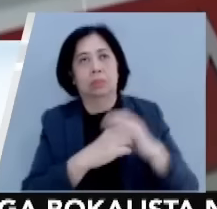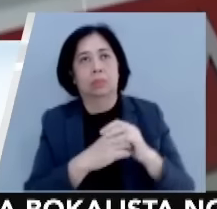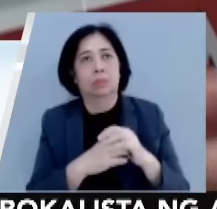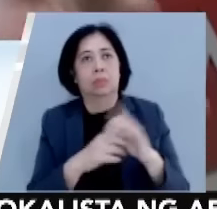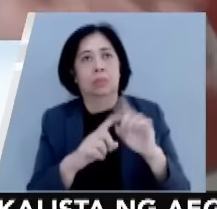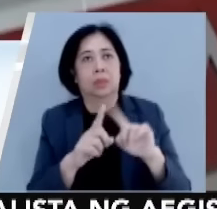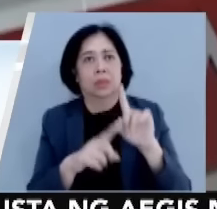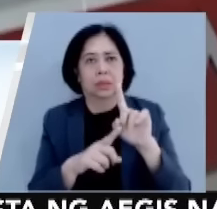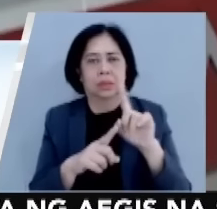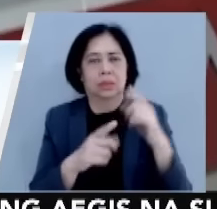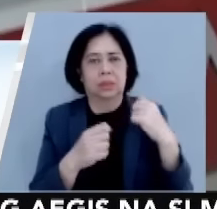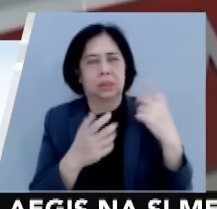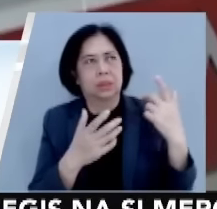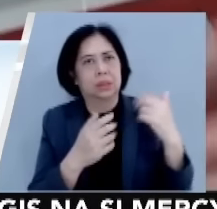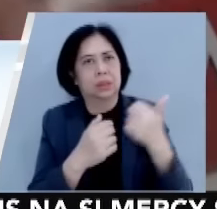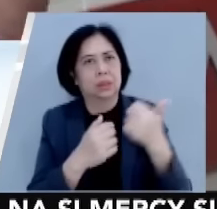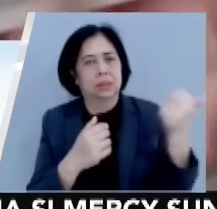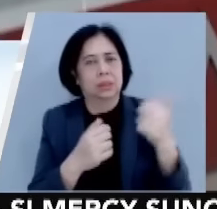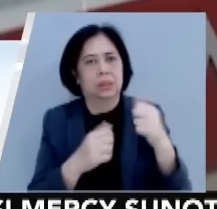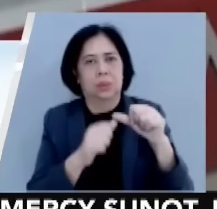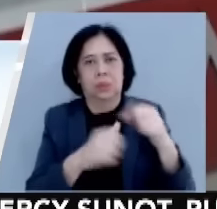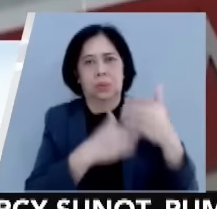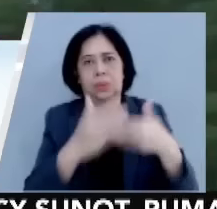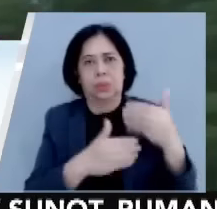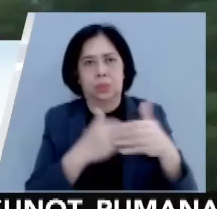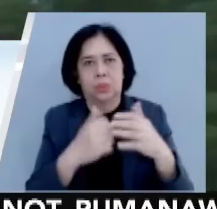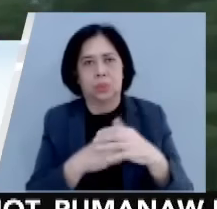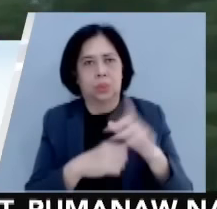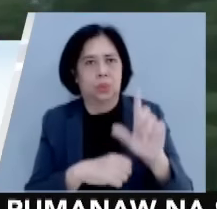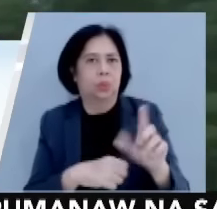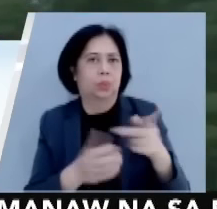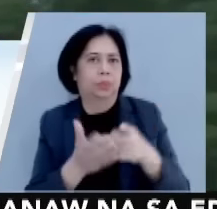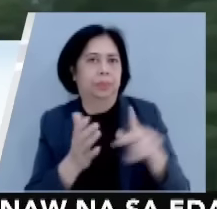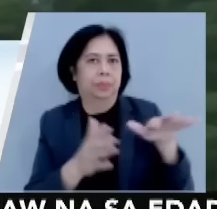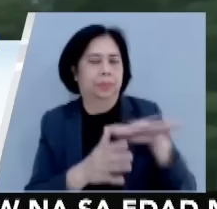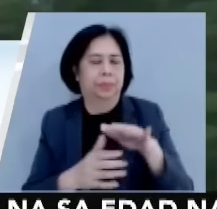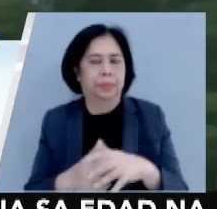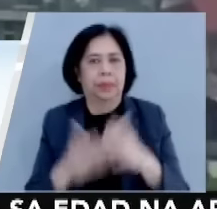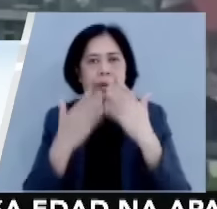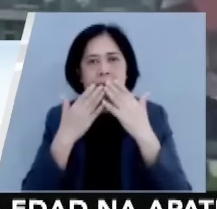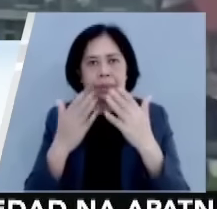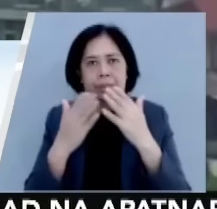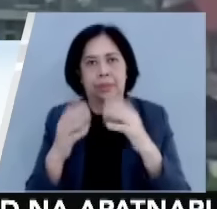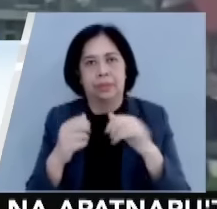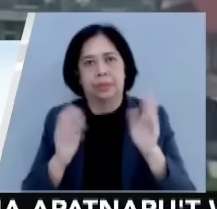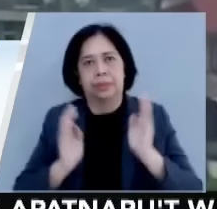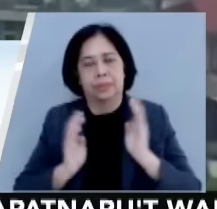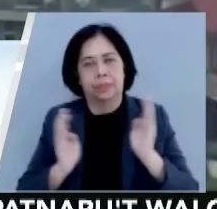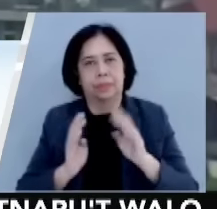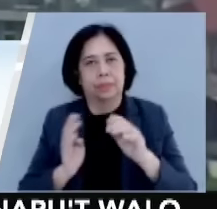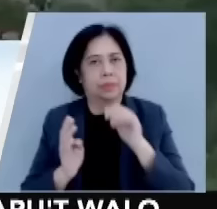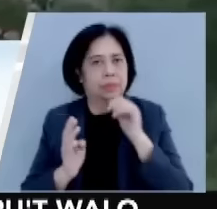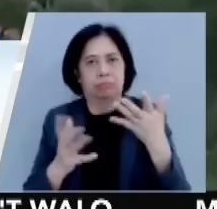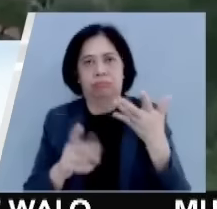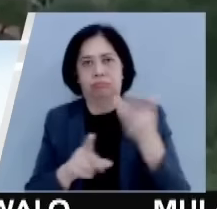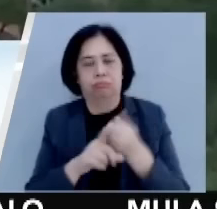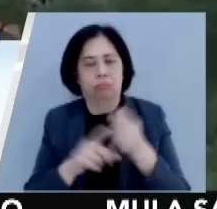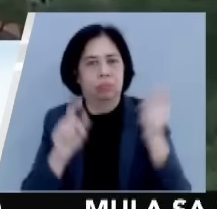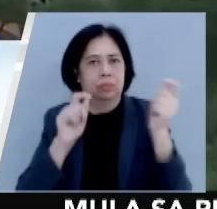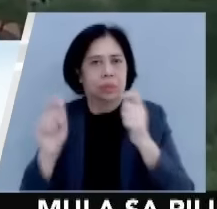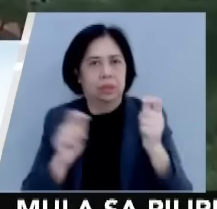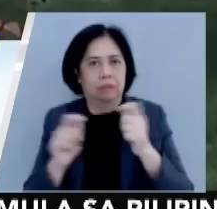And another is ongoing, the lower portion naman. Nagpapasalamat daw ang mga taga Baguio at hindi nagdulot ng matinding pinsala ang Super Typhoon